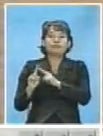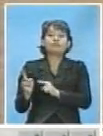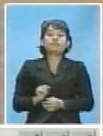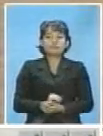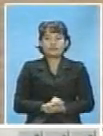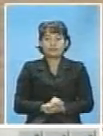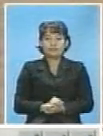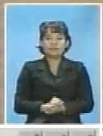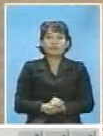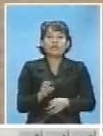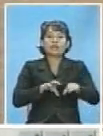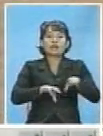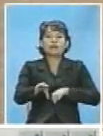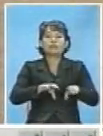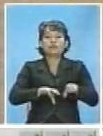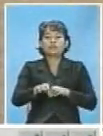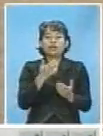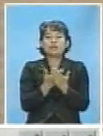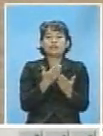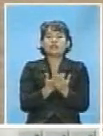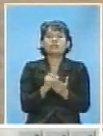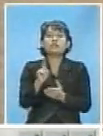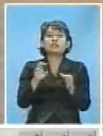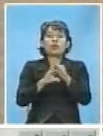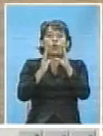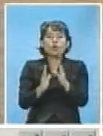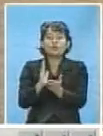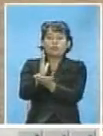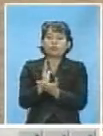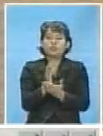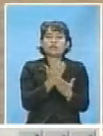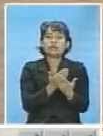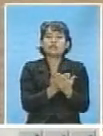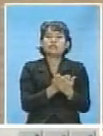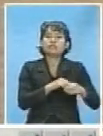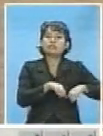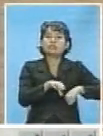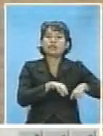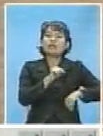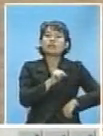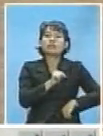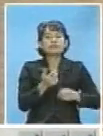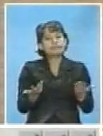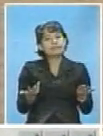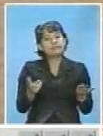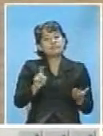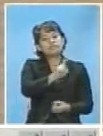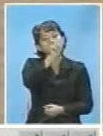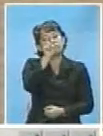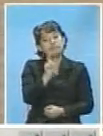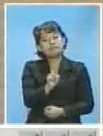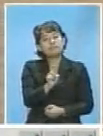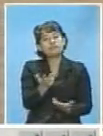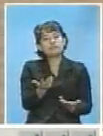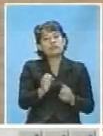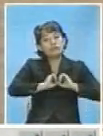ารจัดการเงินที่มีผู้เมตตาบริจาคให้ล้วนแล้วแต่มีข้อคำถามทั้งสิ้นในเรื่องของความโป